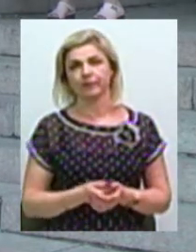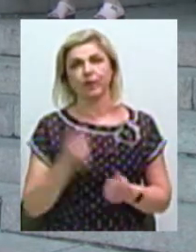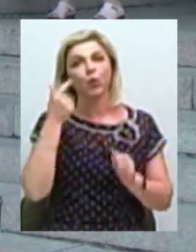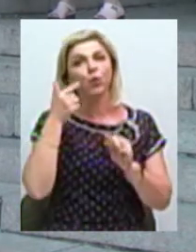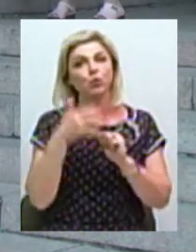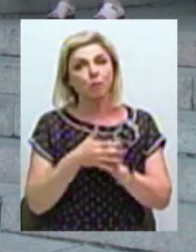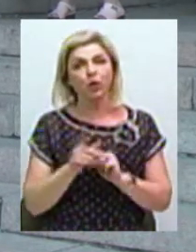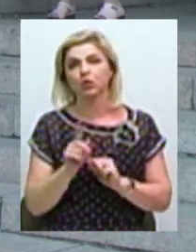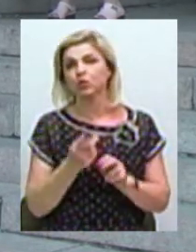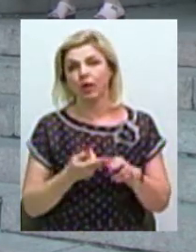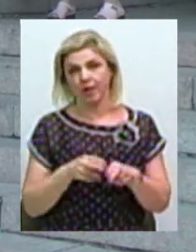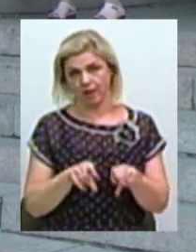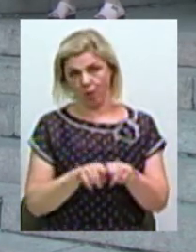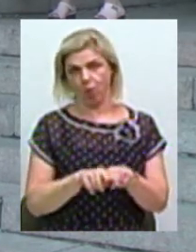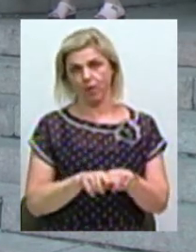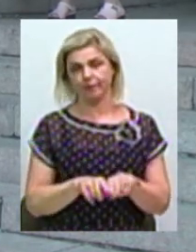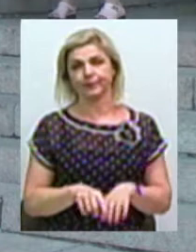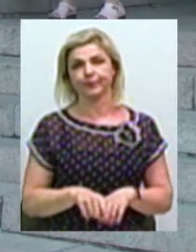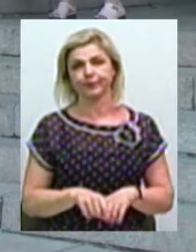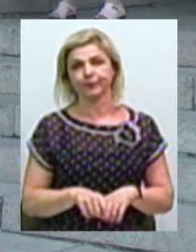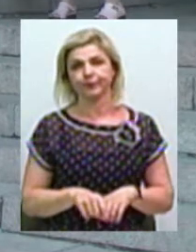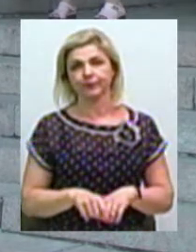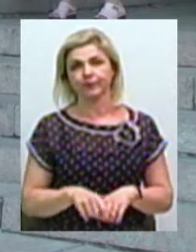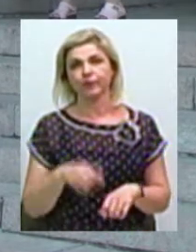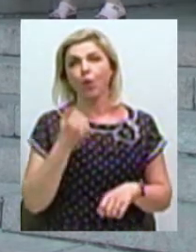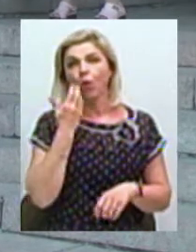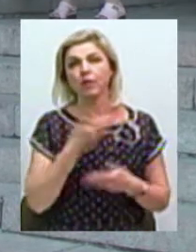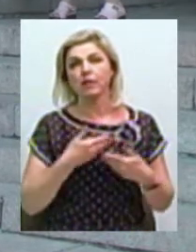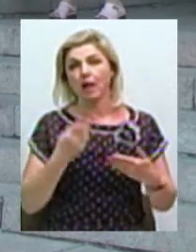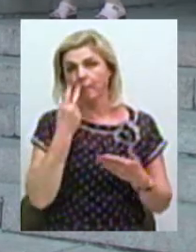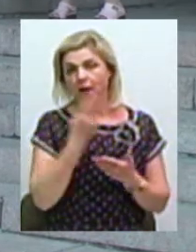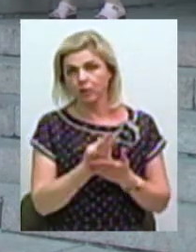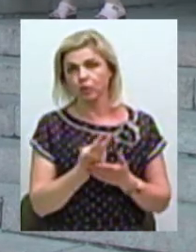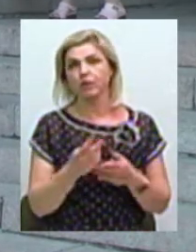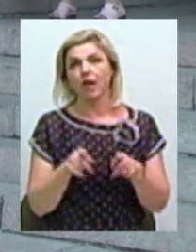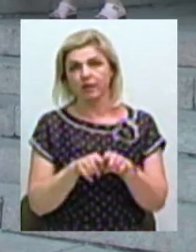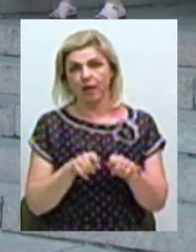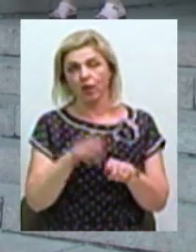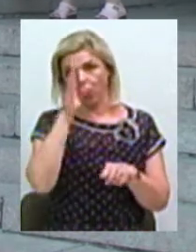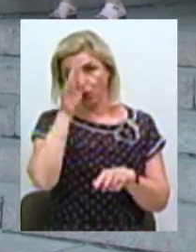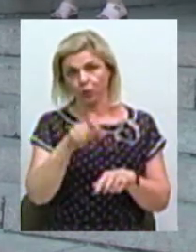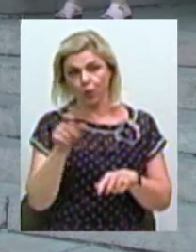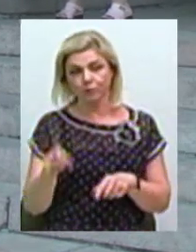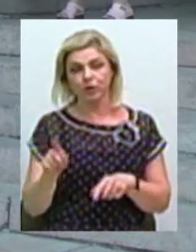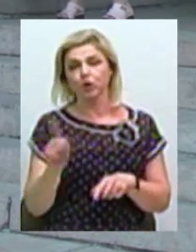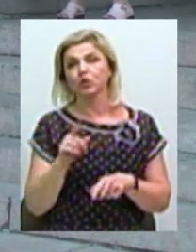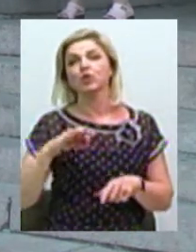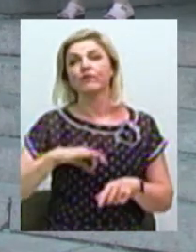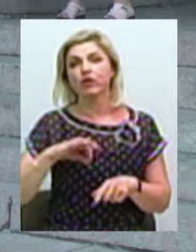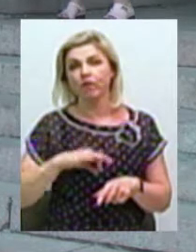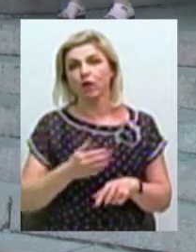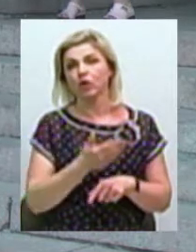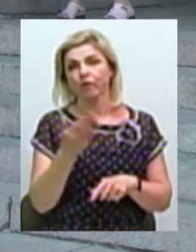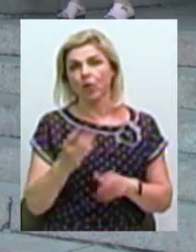розуміння, що це таке. І коли нас бачать такі ж хлопці, що вживають, вони